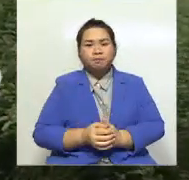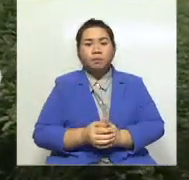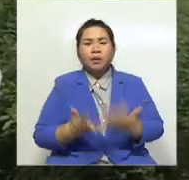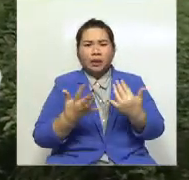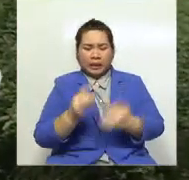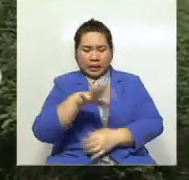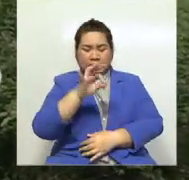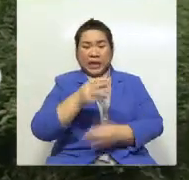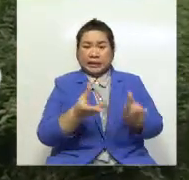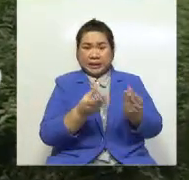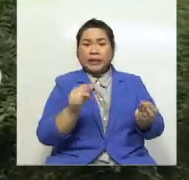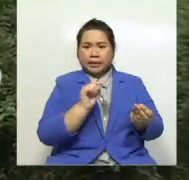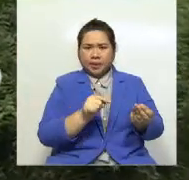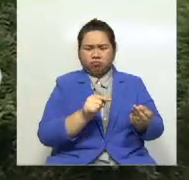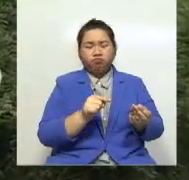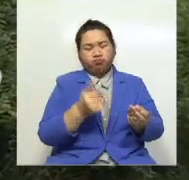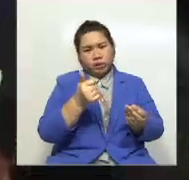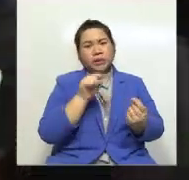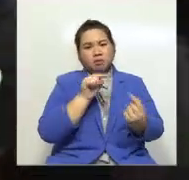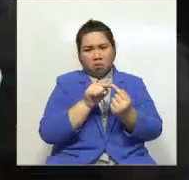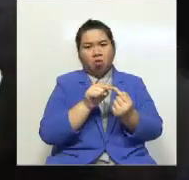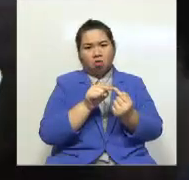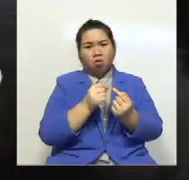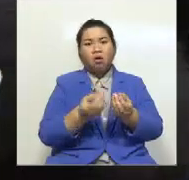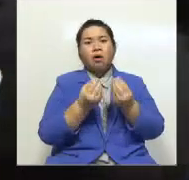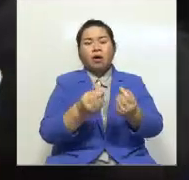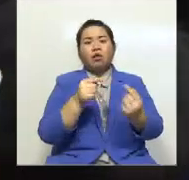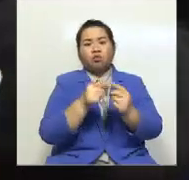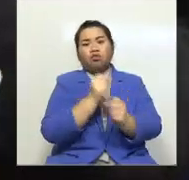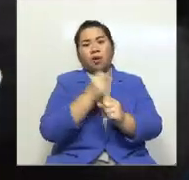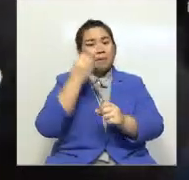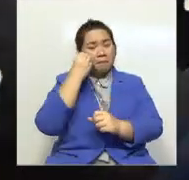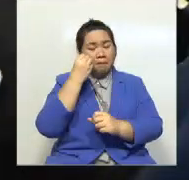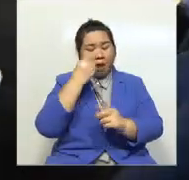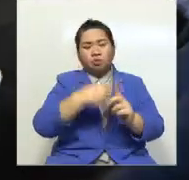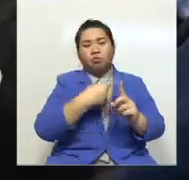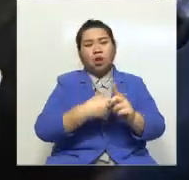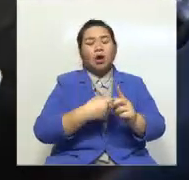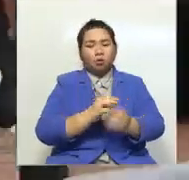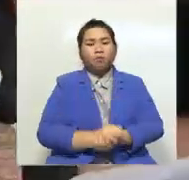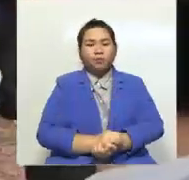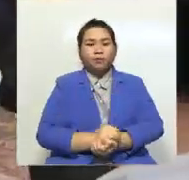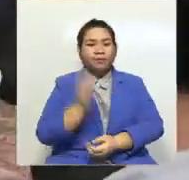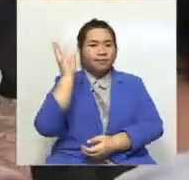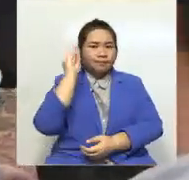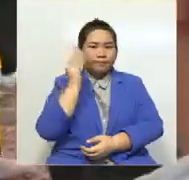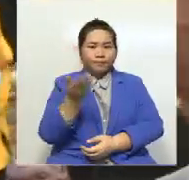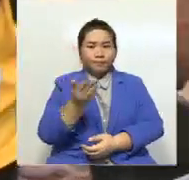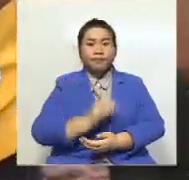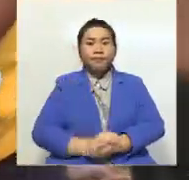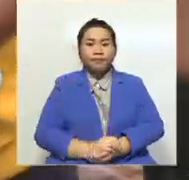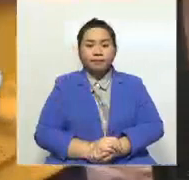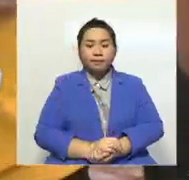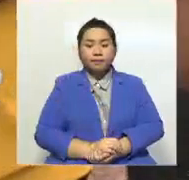เลือกพื้นที่ตรงนี้ถือว่าเป็นพื้นที่ที่เหมาะสมสำหรับในการสร้างบ้านพักชั่วคราวค่ะเดี๋ยวเราไปฟังเสียงของผู้อำนวยการวิทยาลัยการอา